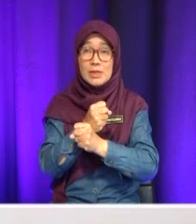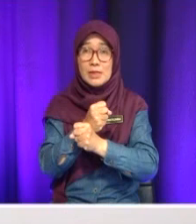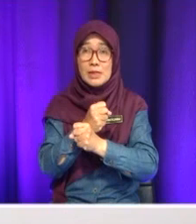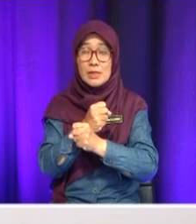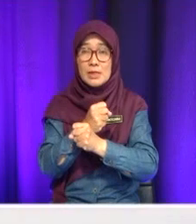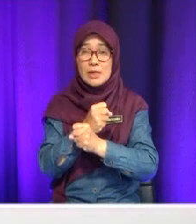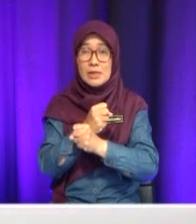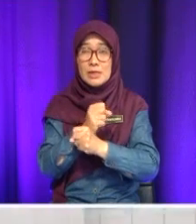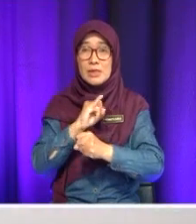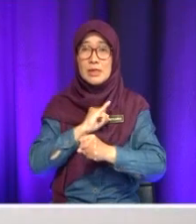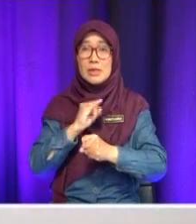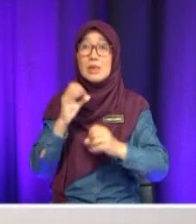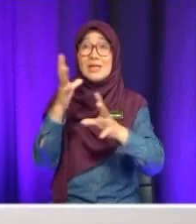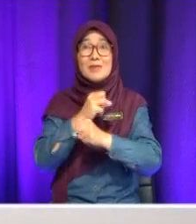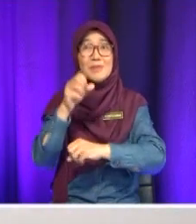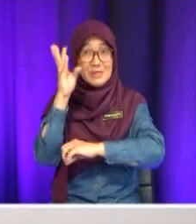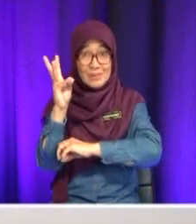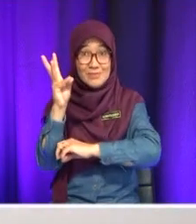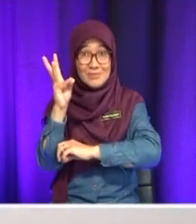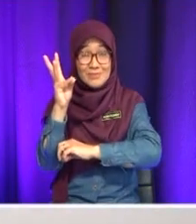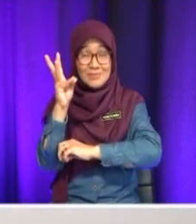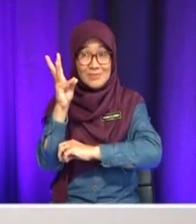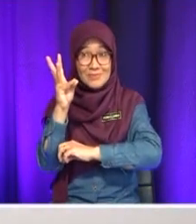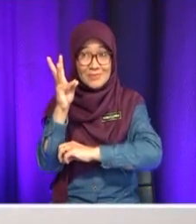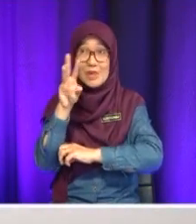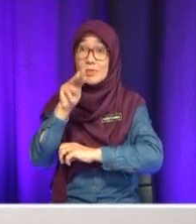saya dapat jawabannya 6 oke